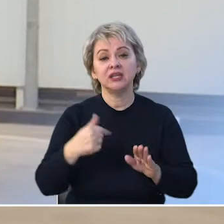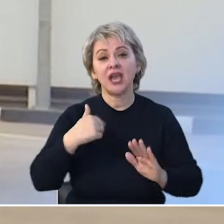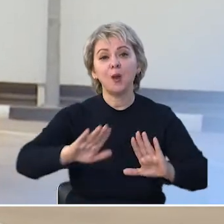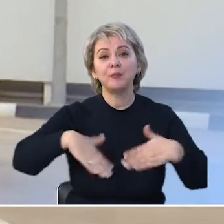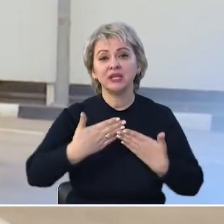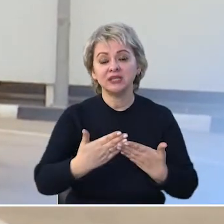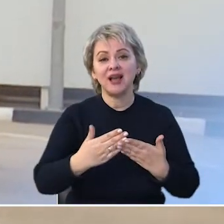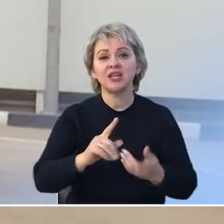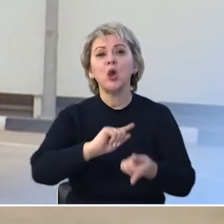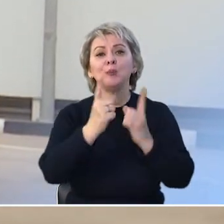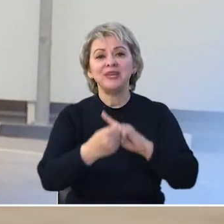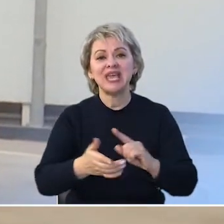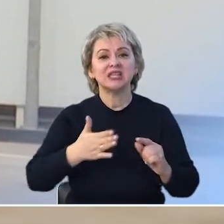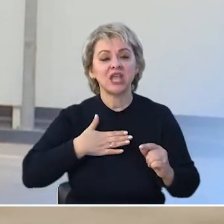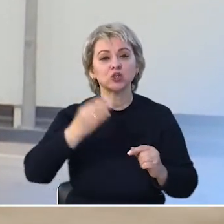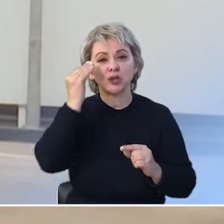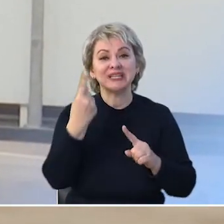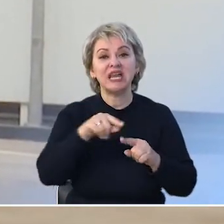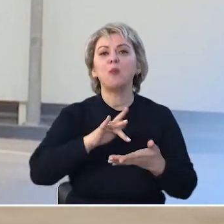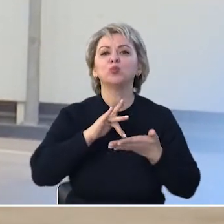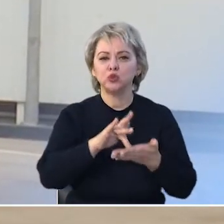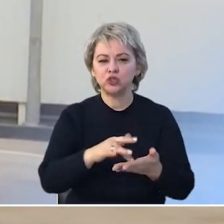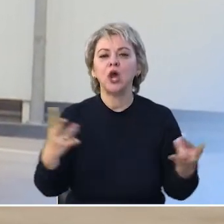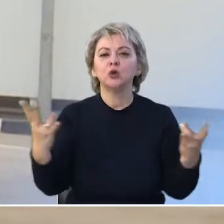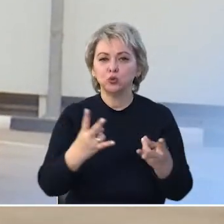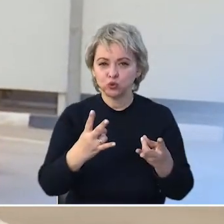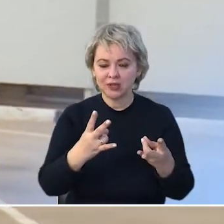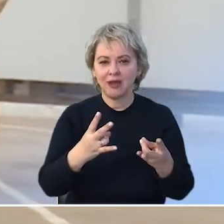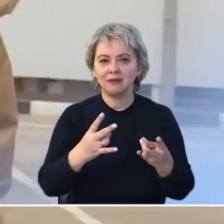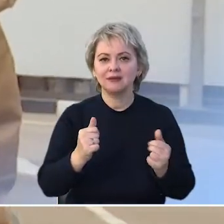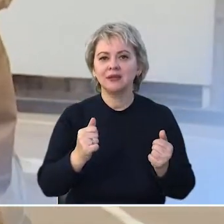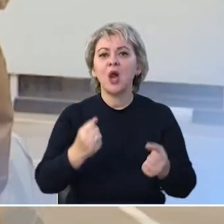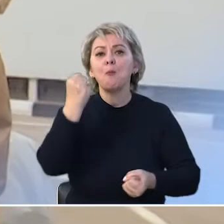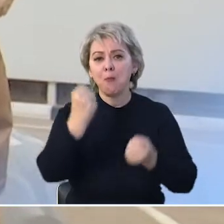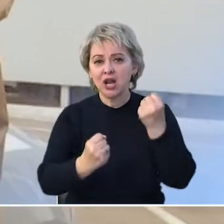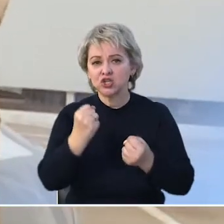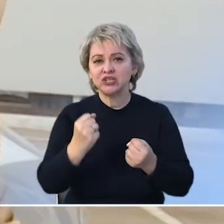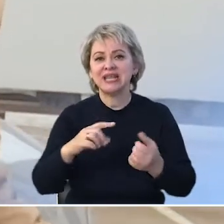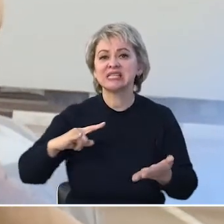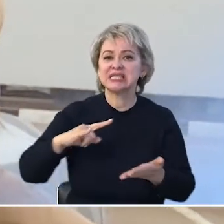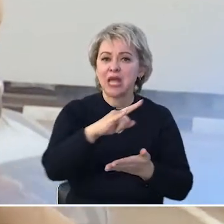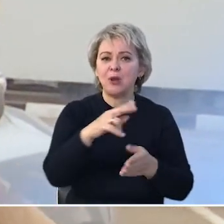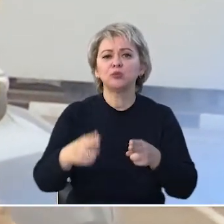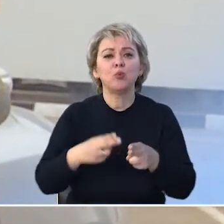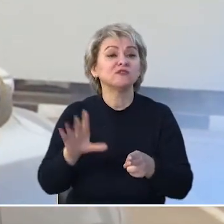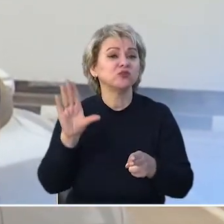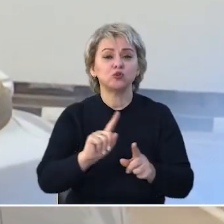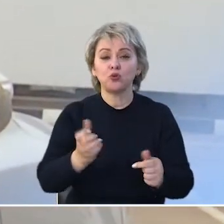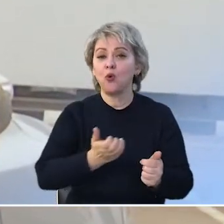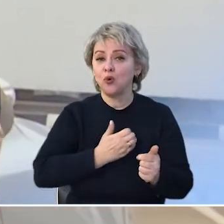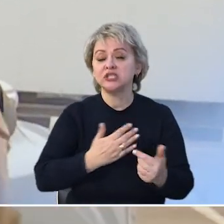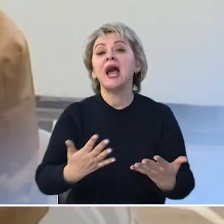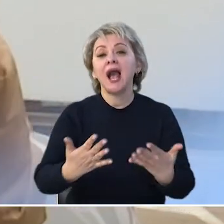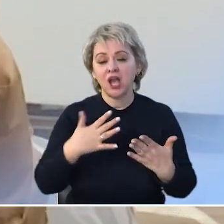И я предлагаю ломать наши стереотипы. Для путешествий нужна машина, самолет, поезд, да все что угодно.